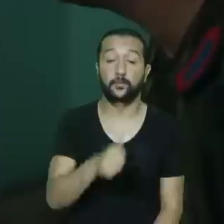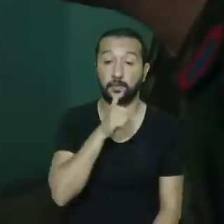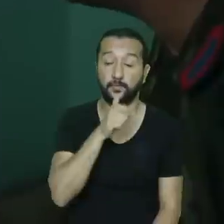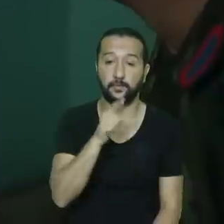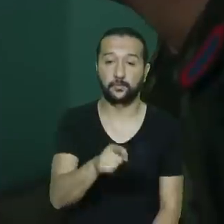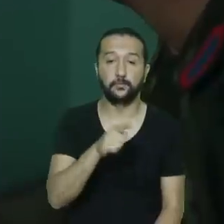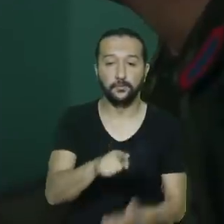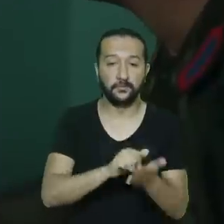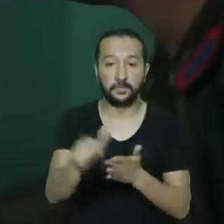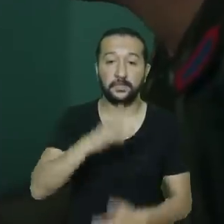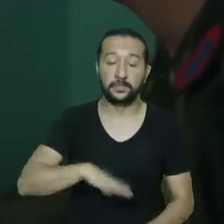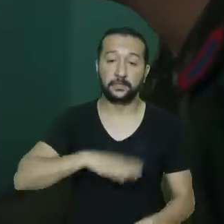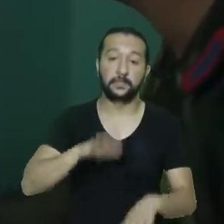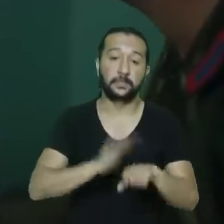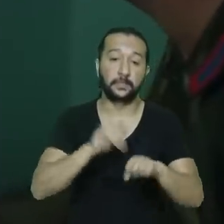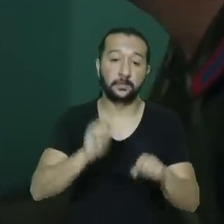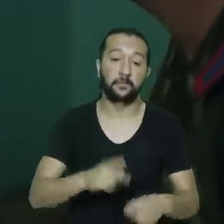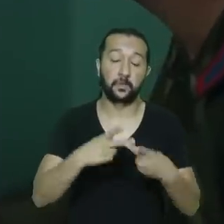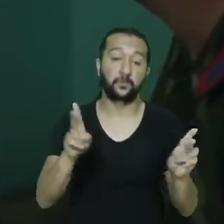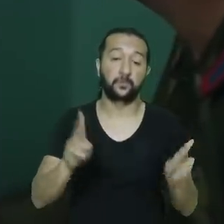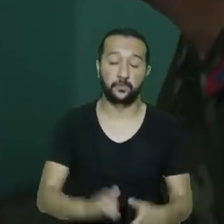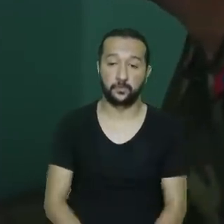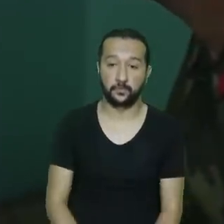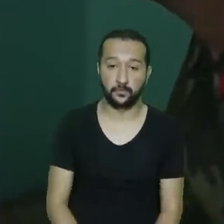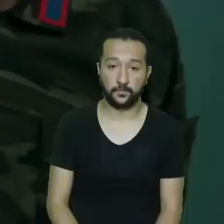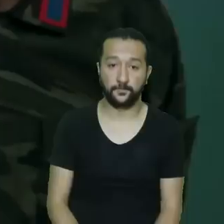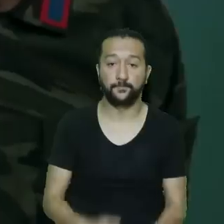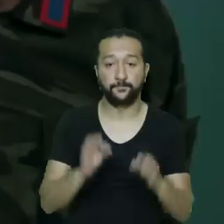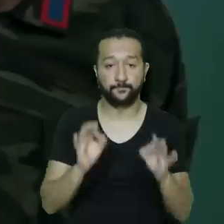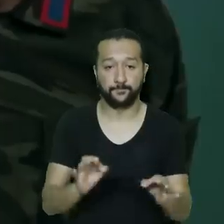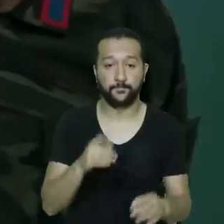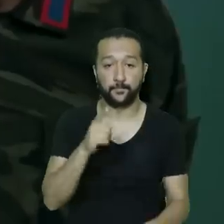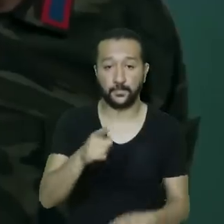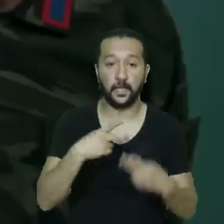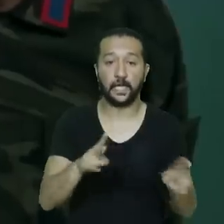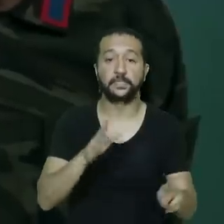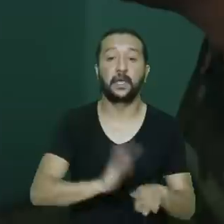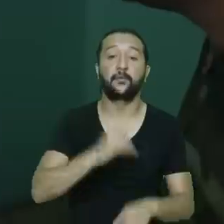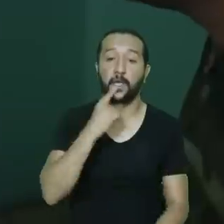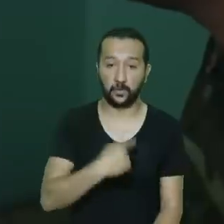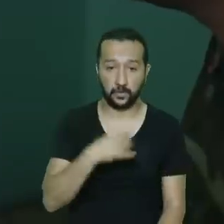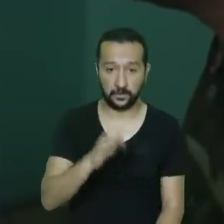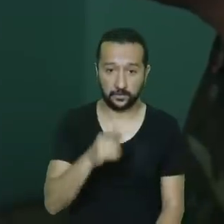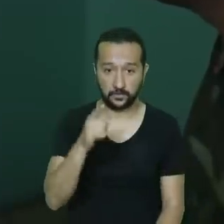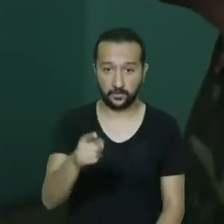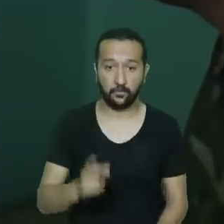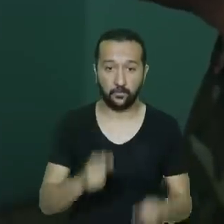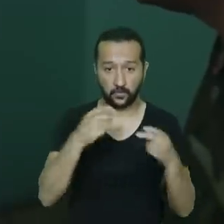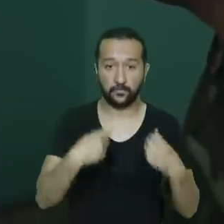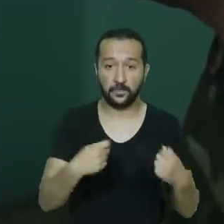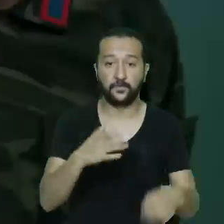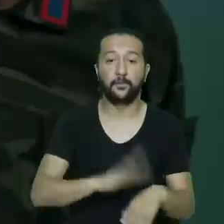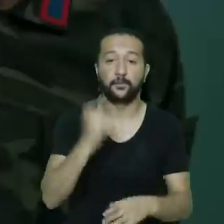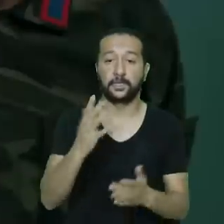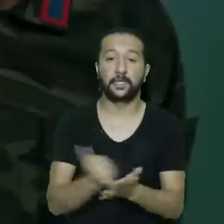beyefendi. Herkes istediği şeyi yapmakta özgür. He, açma diyorsun yani. Boş boşuna masraf